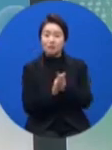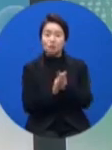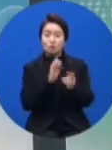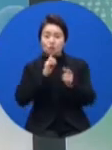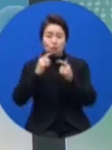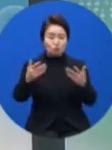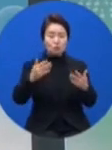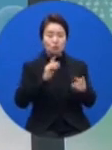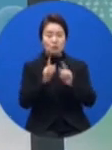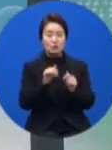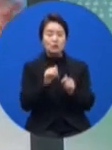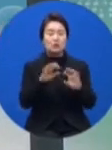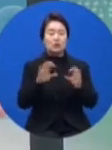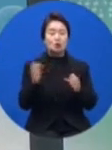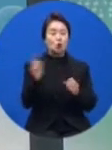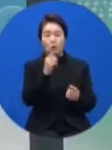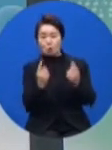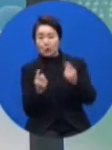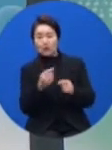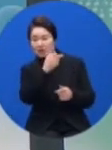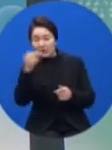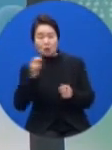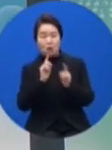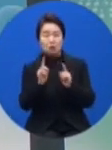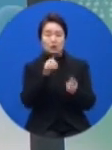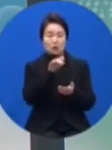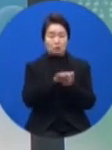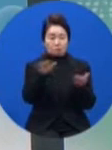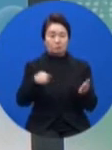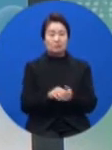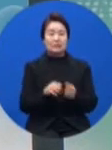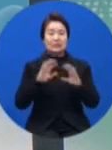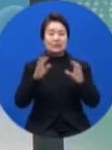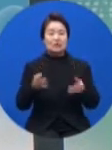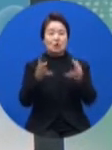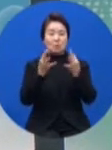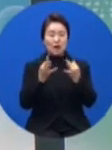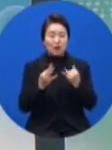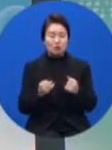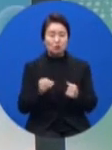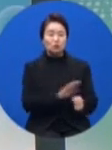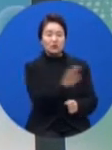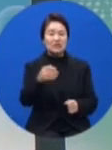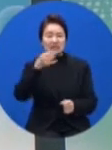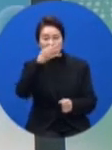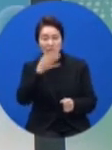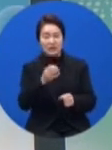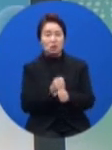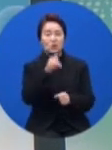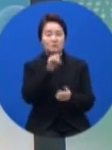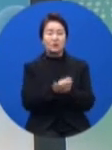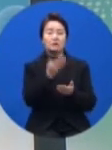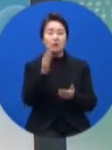우리 안에 계신 하나님이 이 세상 어떤 것보다 크다고 말씀하십니다. 이 세상에서는 너무나 많은 것이 와가지고 우리를 힘들게 하고 있습니다. 그런데 여러분,